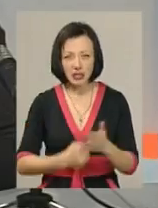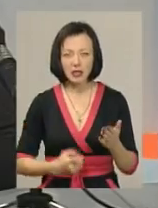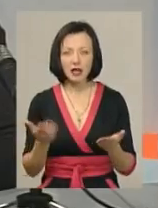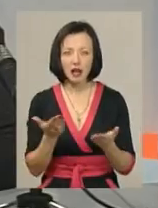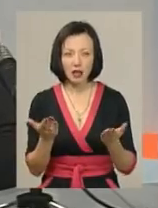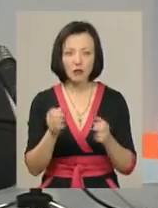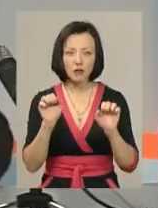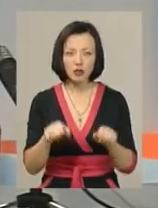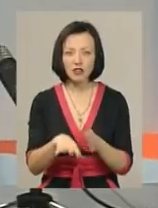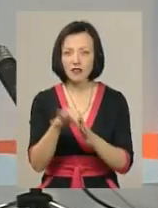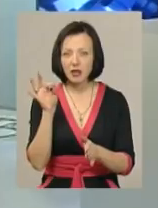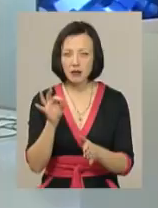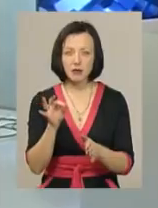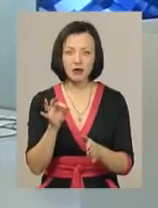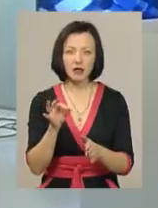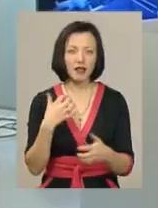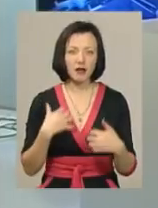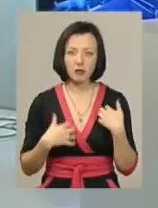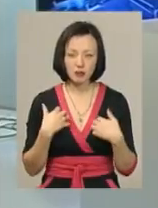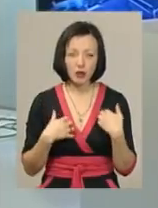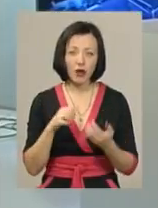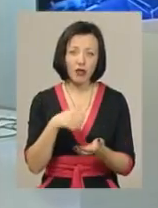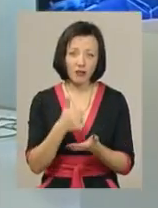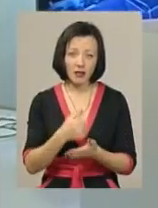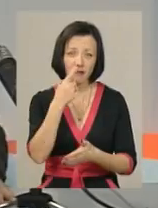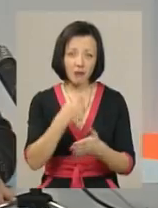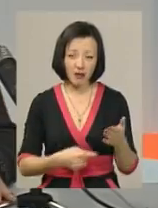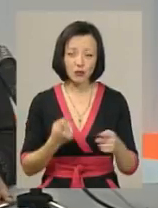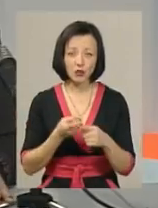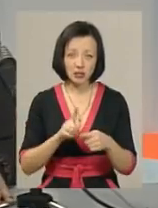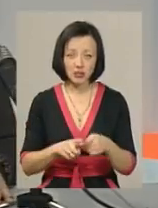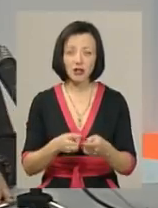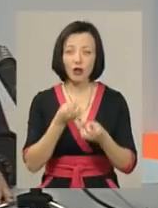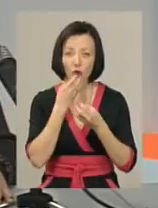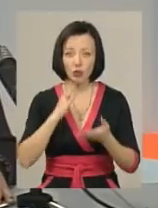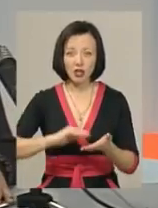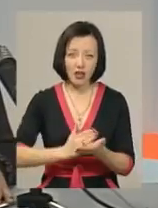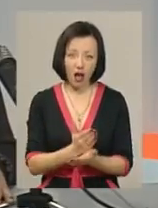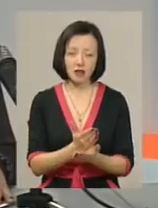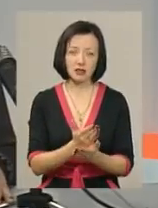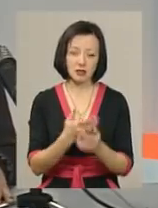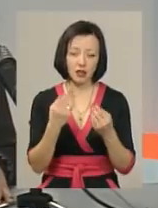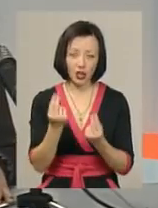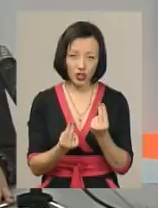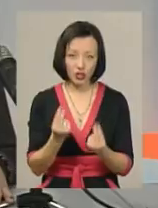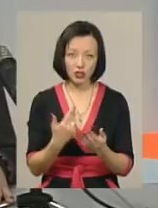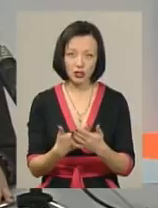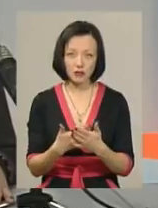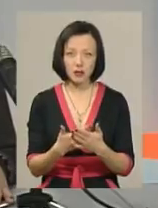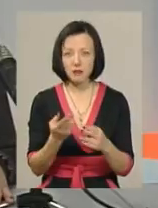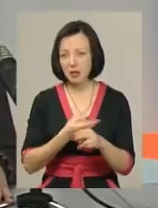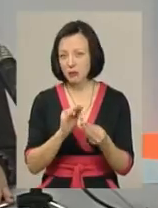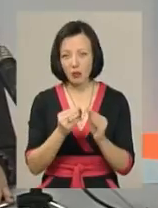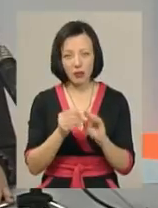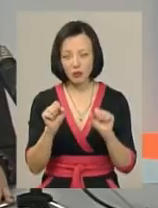Які ти можеш вибрати не поспішати головне переконатися що це доброякісна річ і без